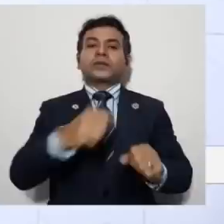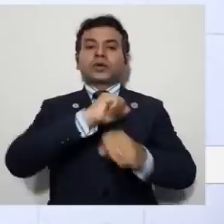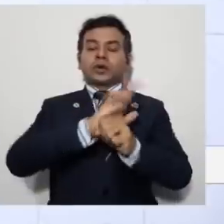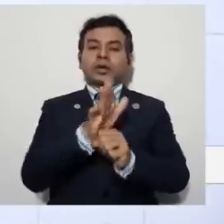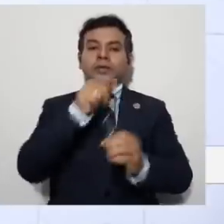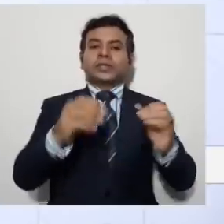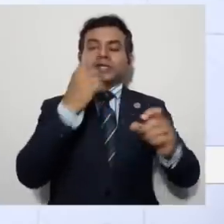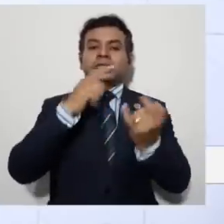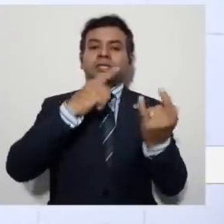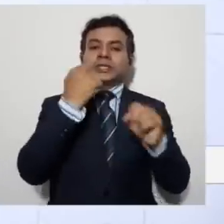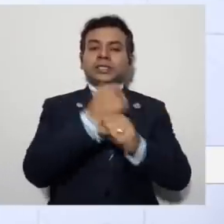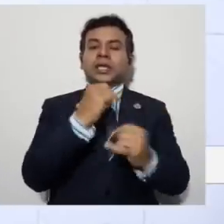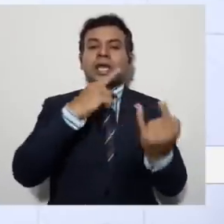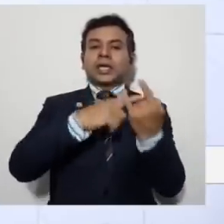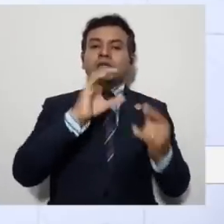www.corona.gov.bd এবং